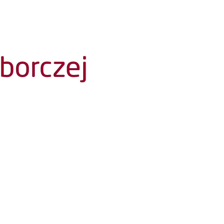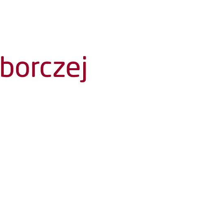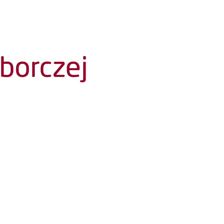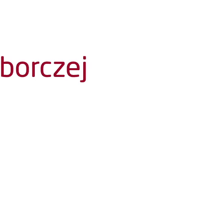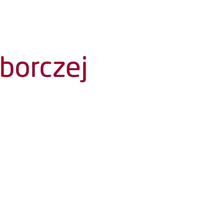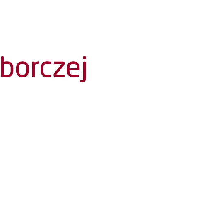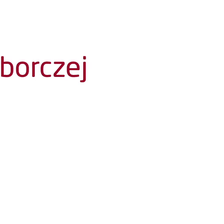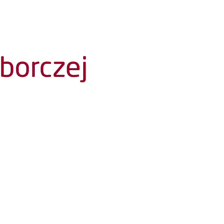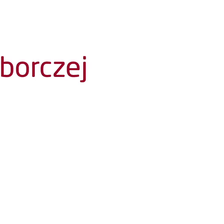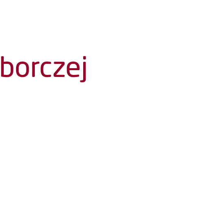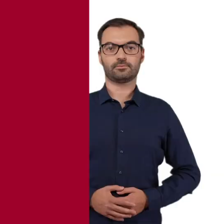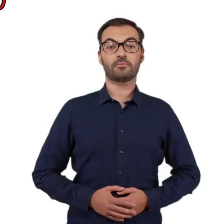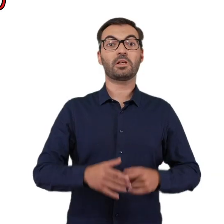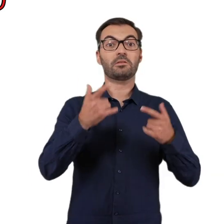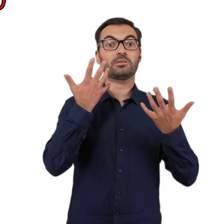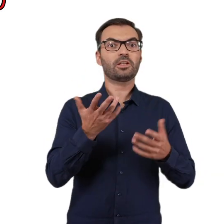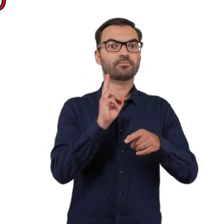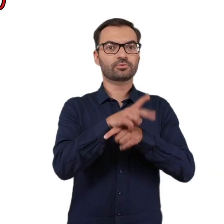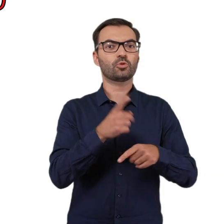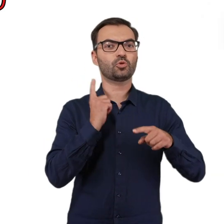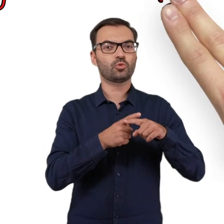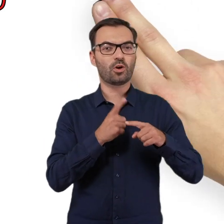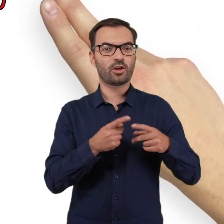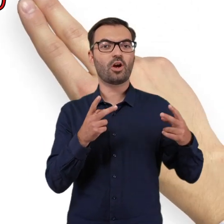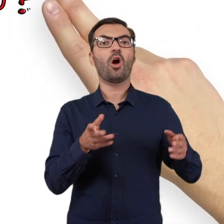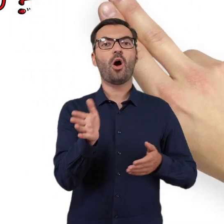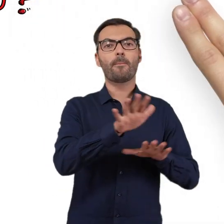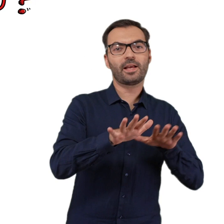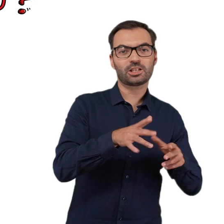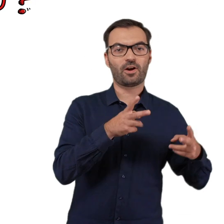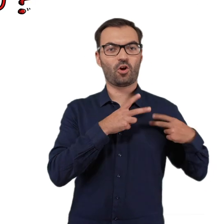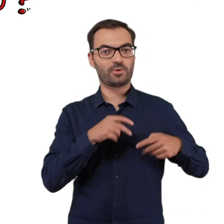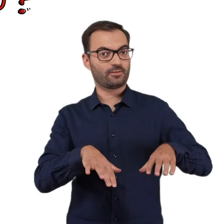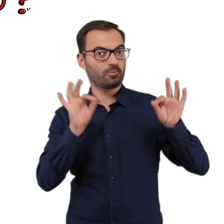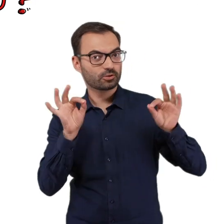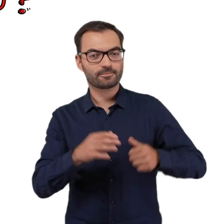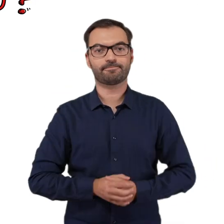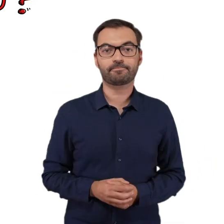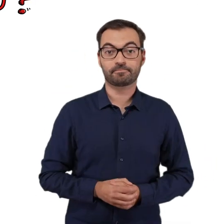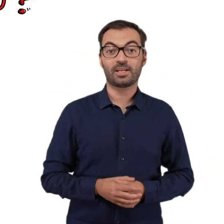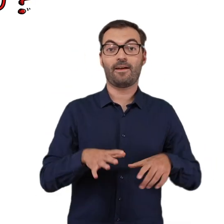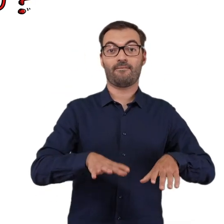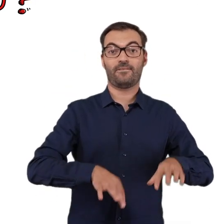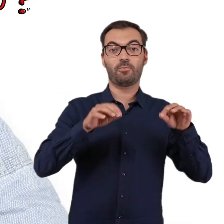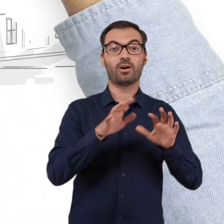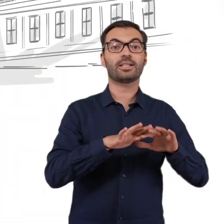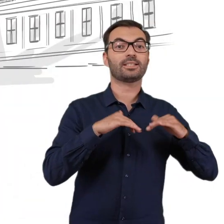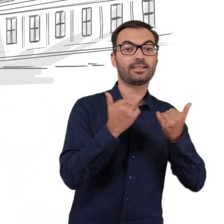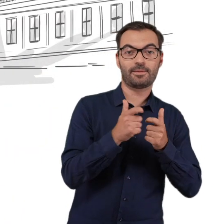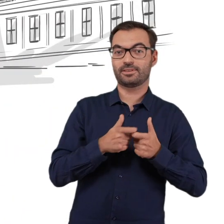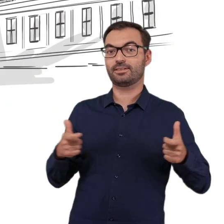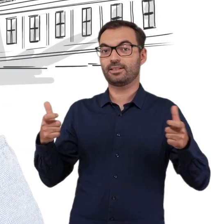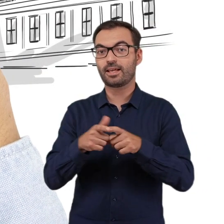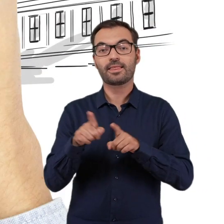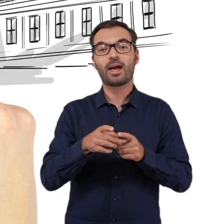Komunikat Państwowej Komisji Wyborczej. Jak zostać kandydatem na członka obwodowej komisji wyborczej? Wybory do Sejmu i